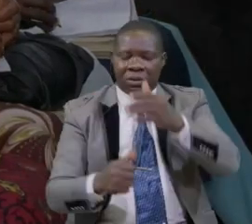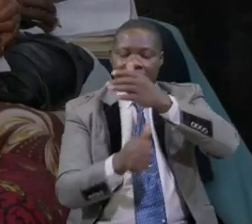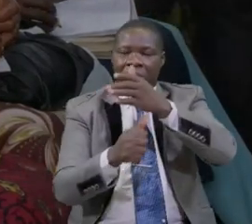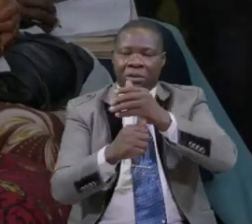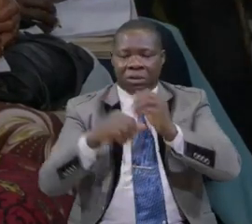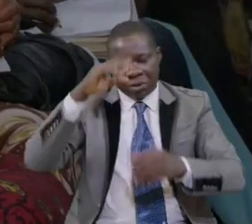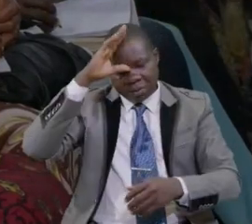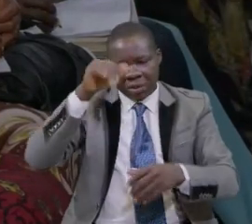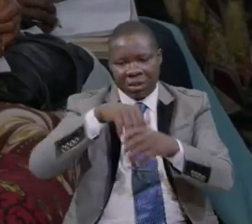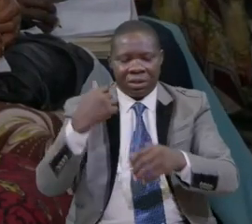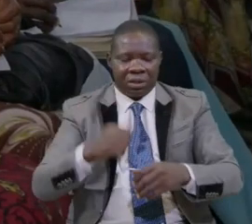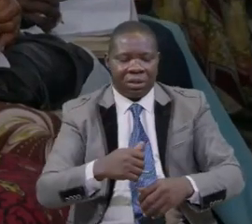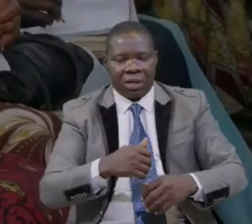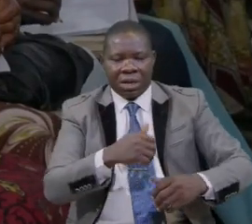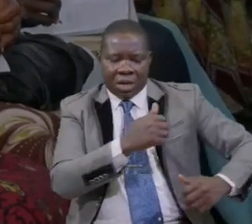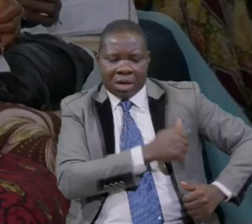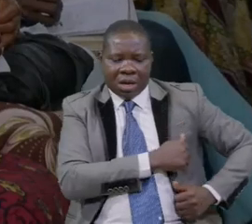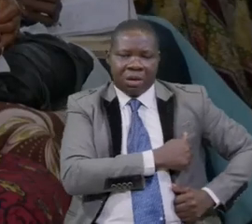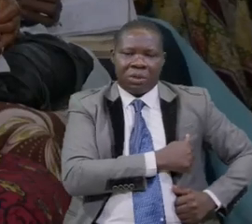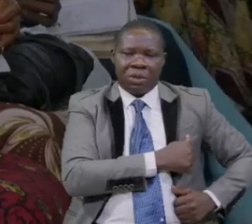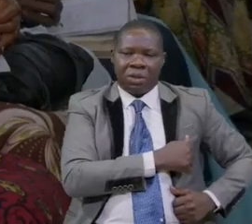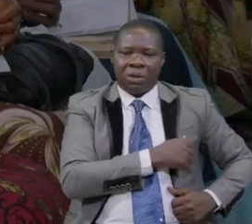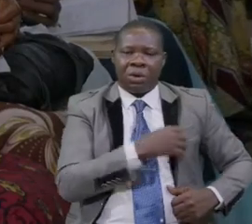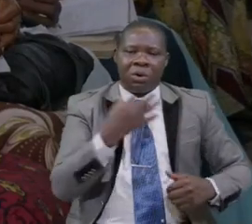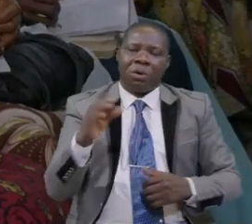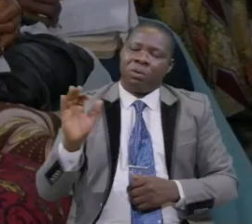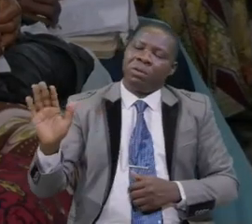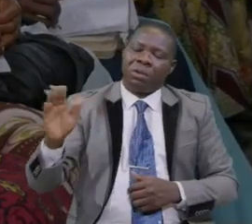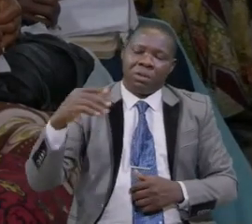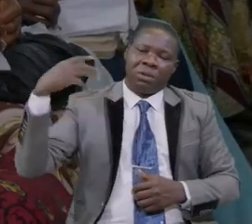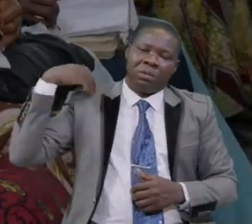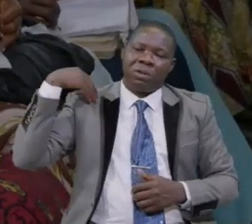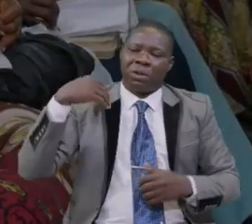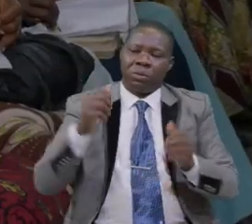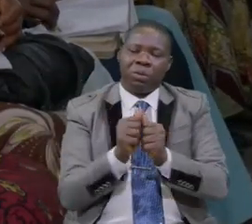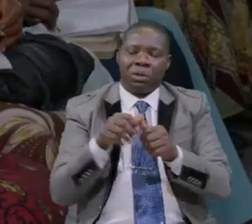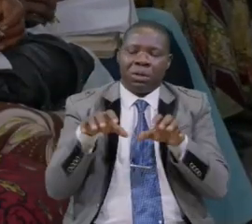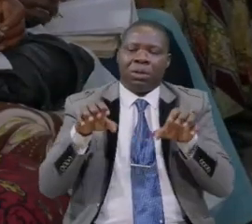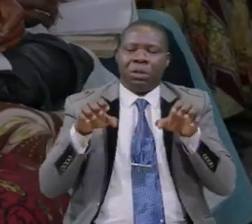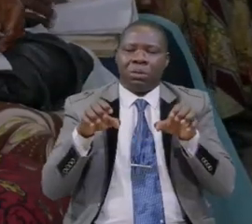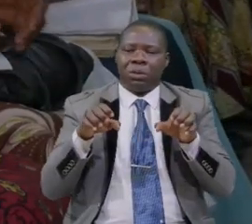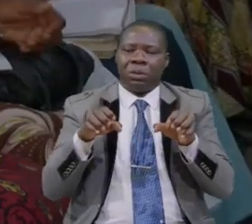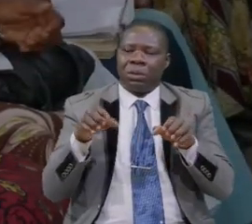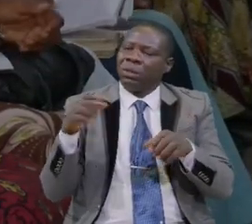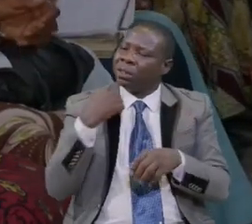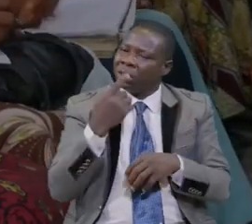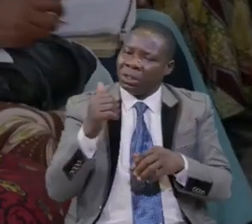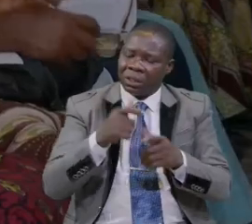dans l'armée de son maître. Il avait la lèpre. C'est un grand